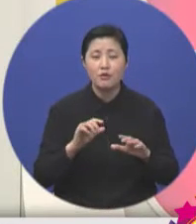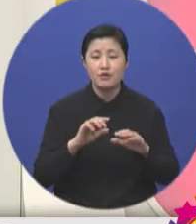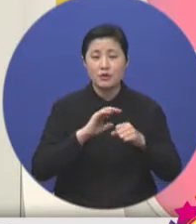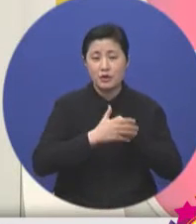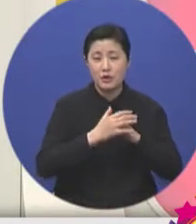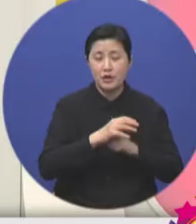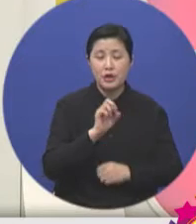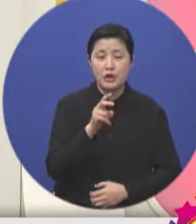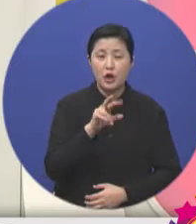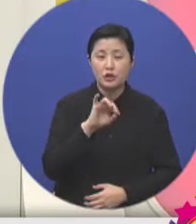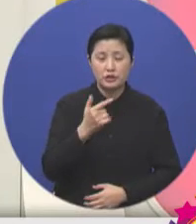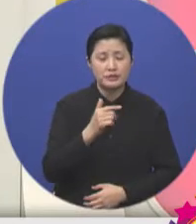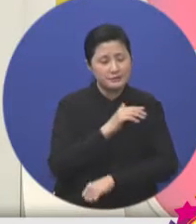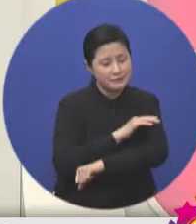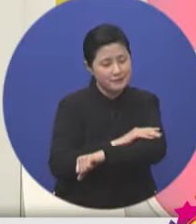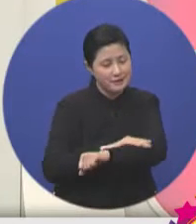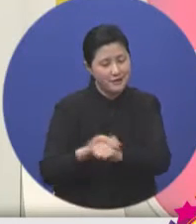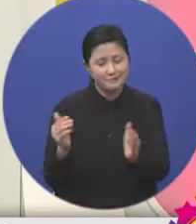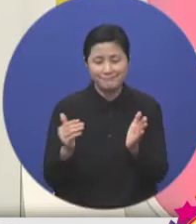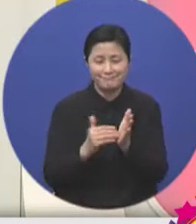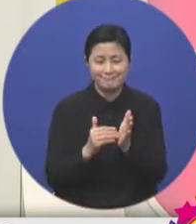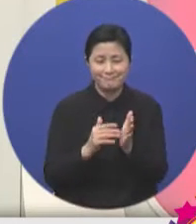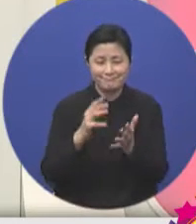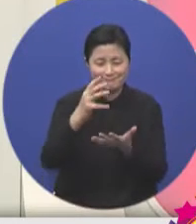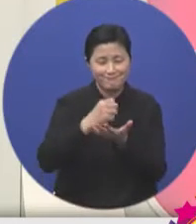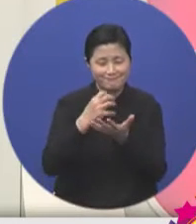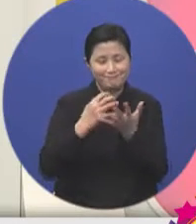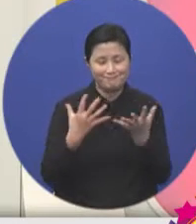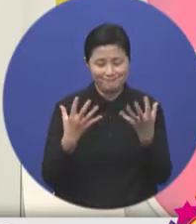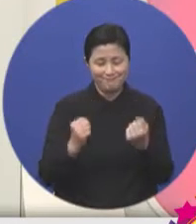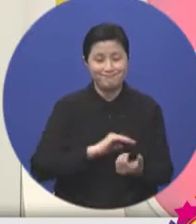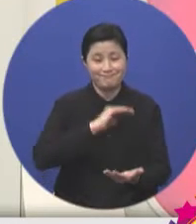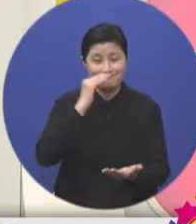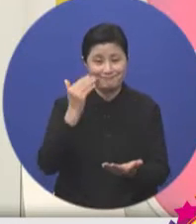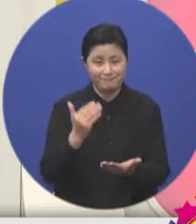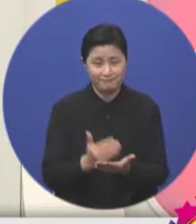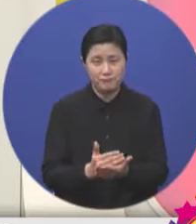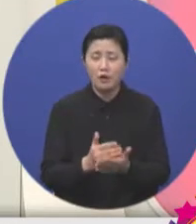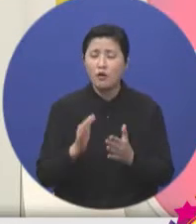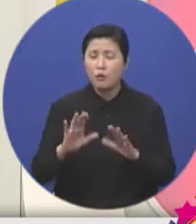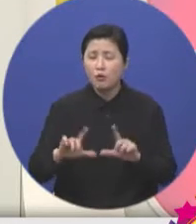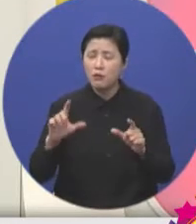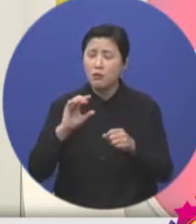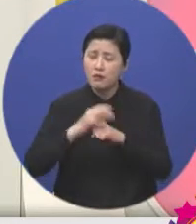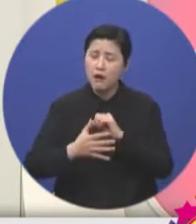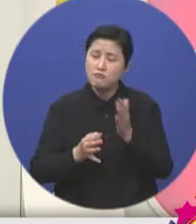요는 사과가 잘 됐어요. 야, 잘 됐구나. 사과가 이렇게 비싸지, 올해?